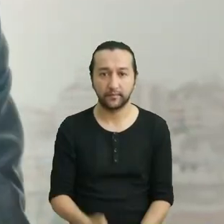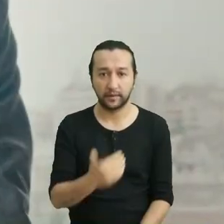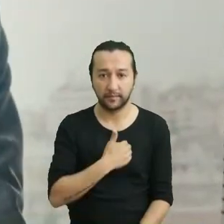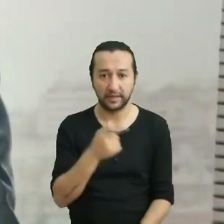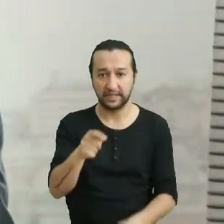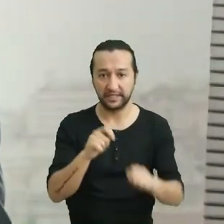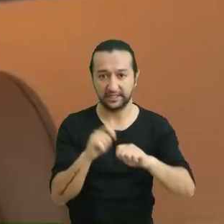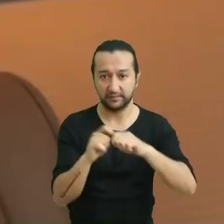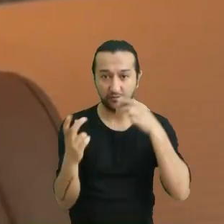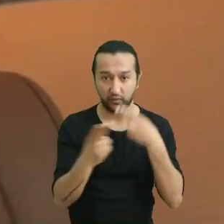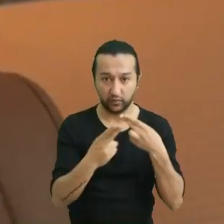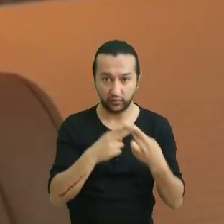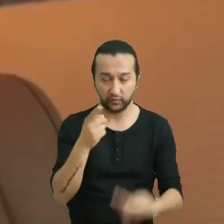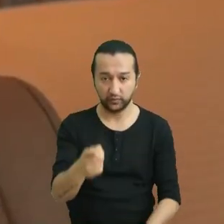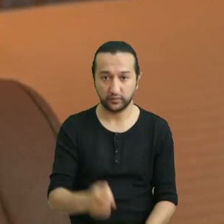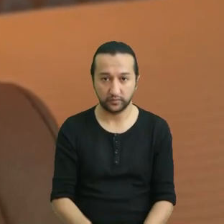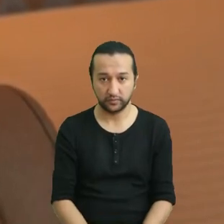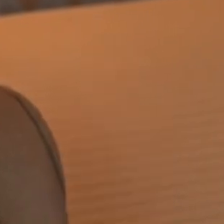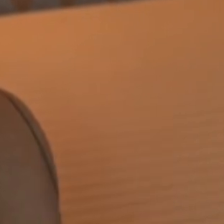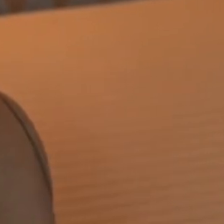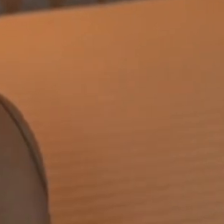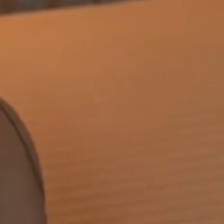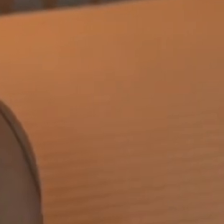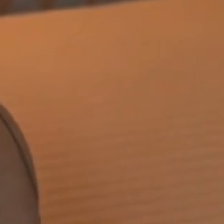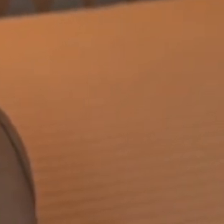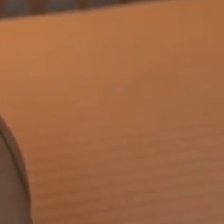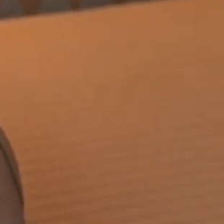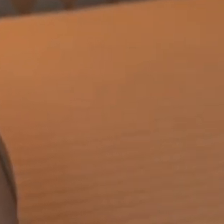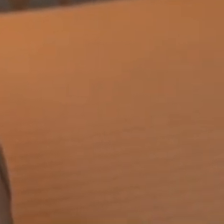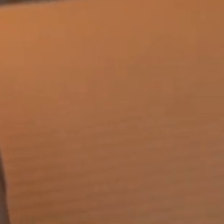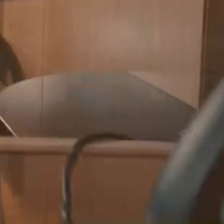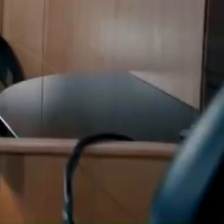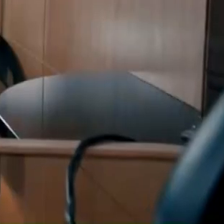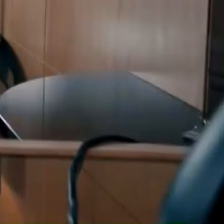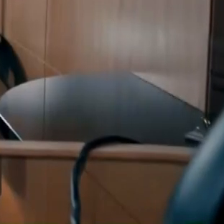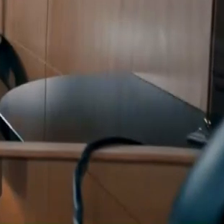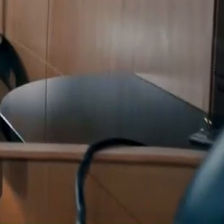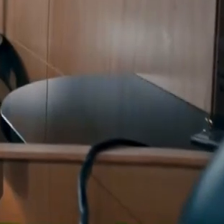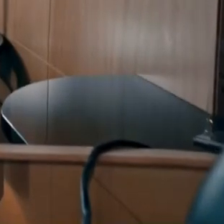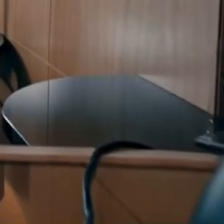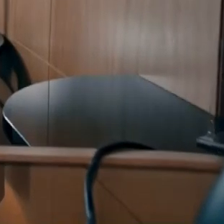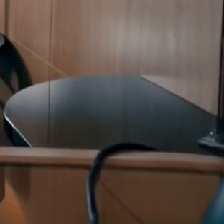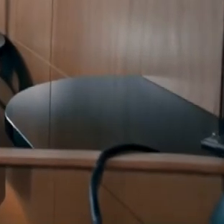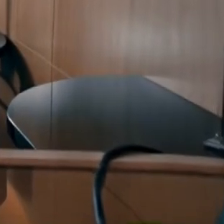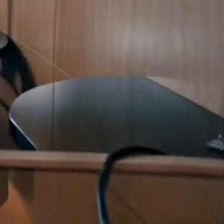Bana işimi mi öğretiyorsunuz? Rafael yüzünde alaycı bir gülümsemeyle gazeteyi kanepeye bıraktı, kalkıyor.